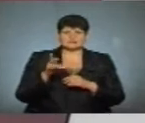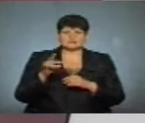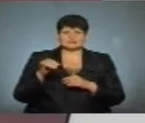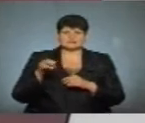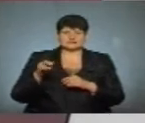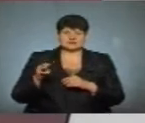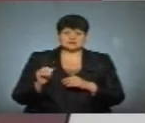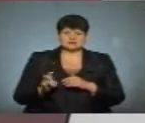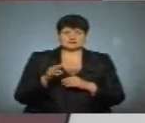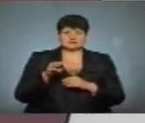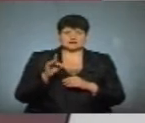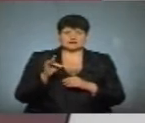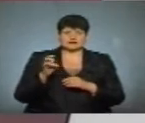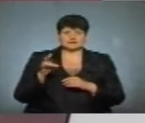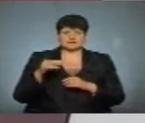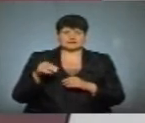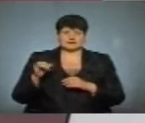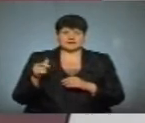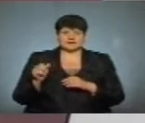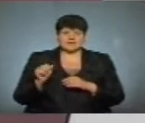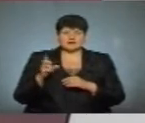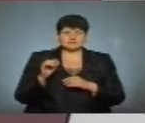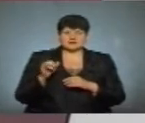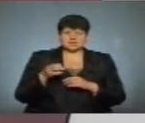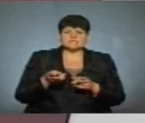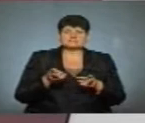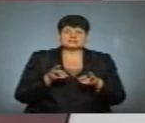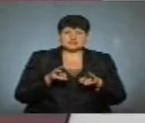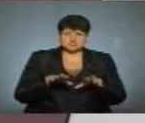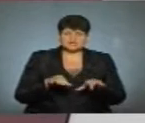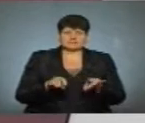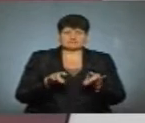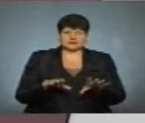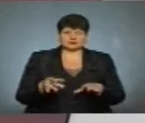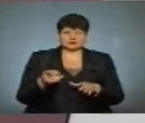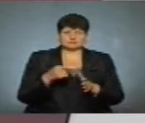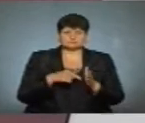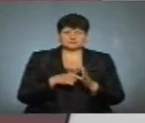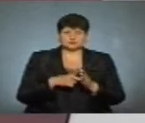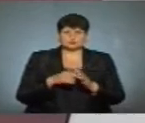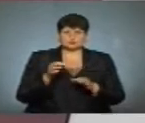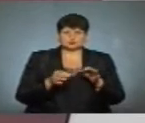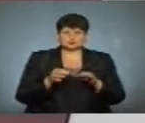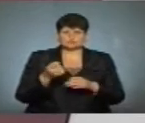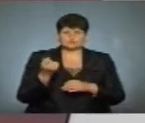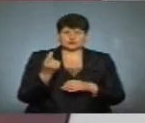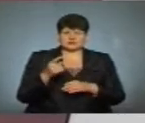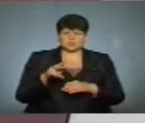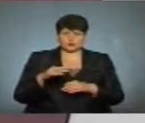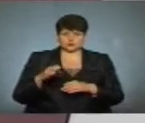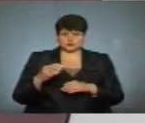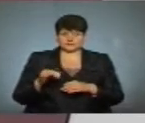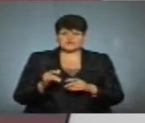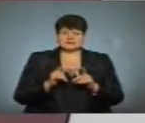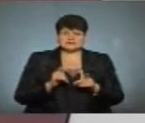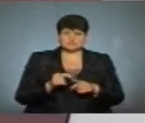Сергія Терендеха та Володимира Біляшевича та залишив у силі вирок Тернопільського міськрайонного суду від 11 лютого.